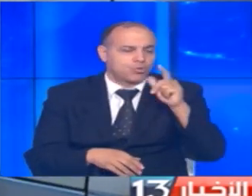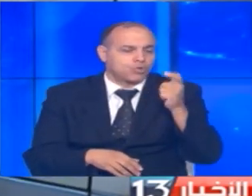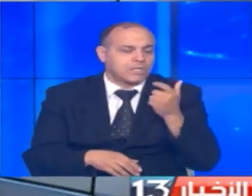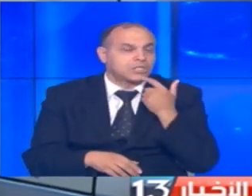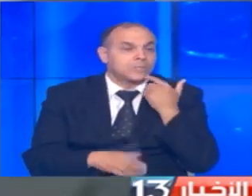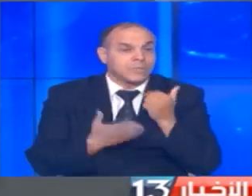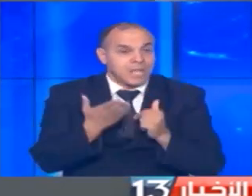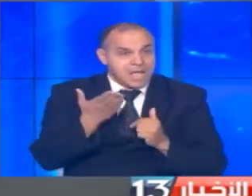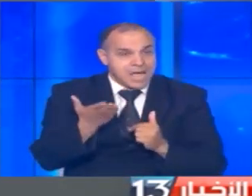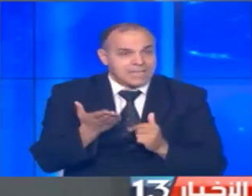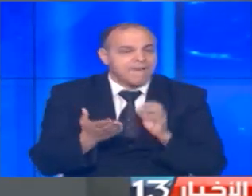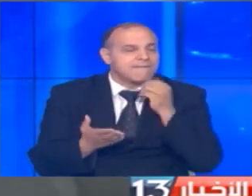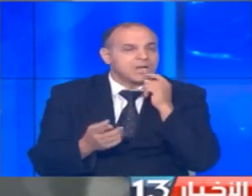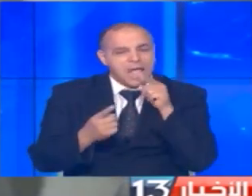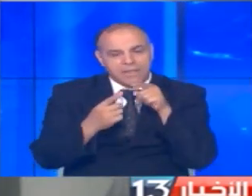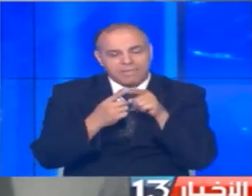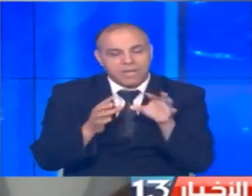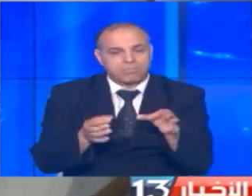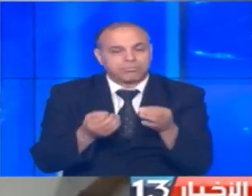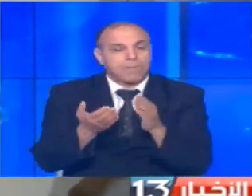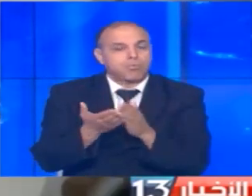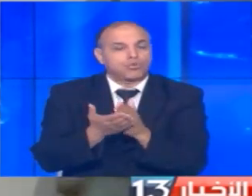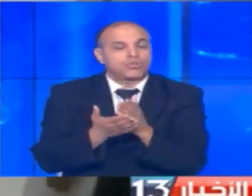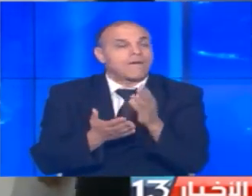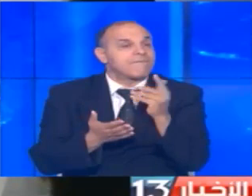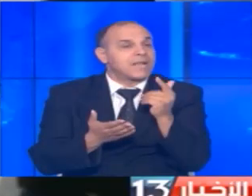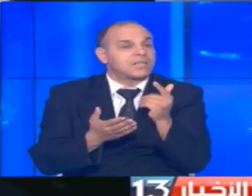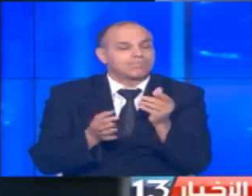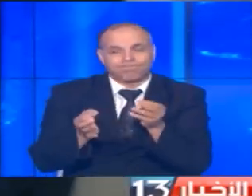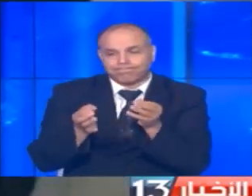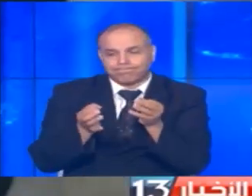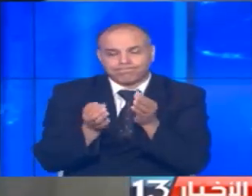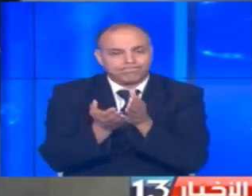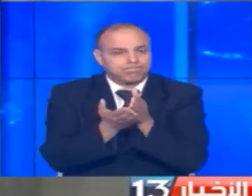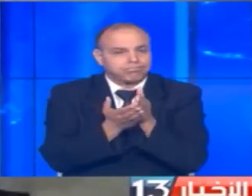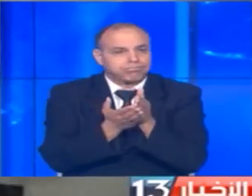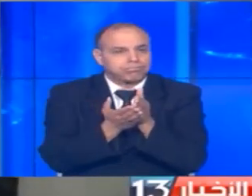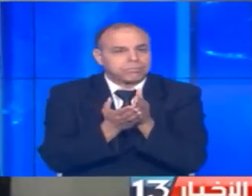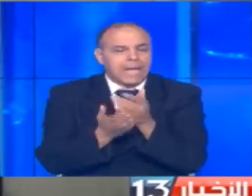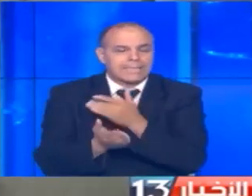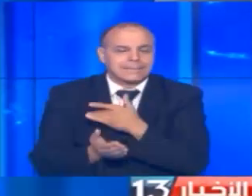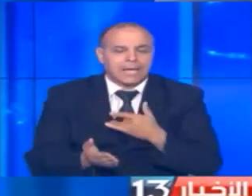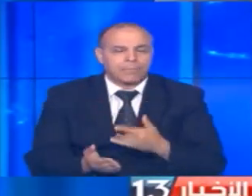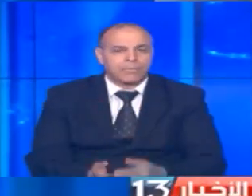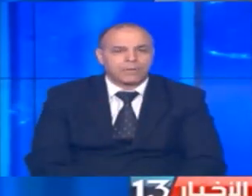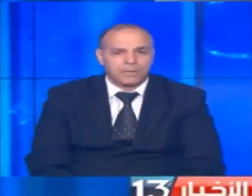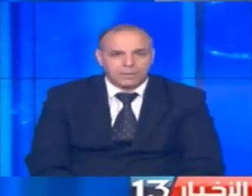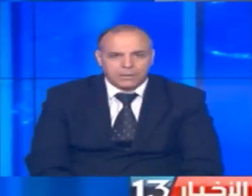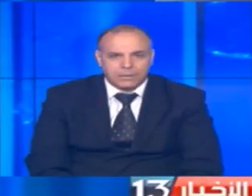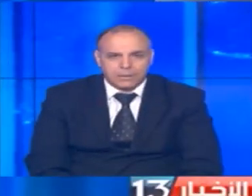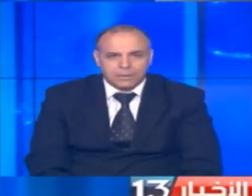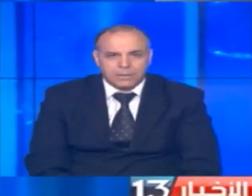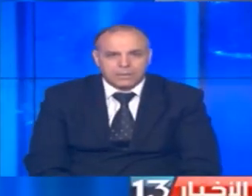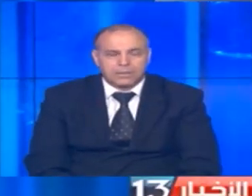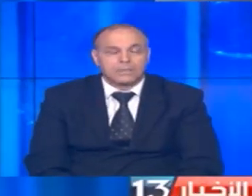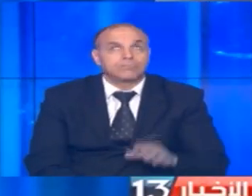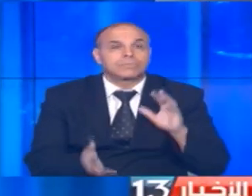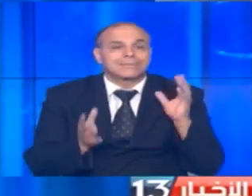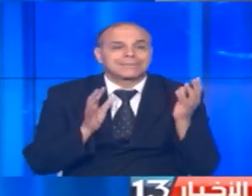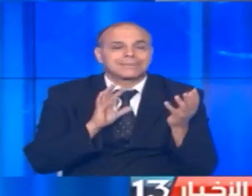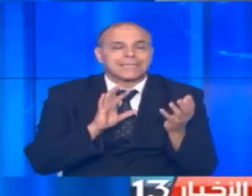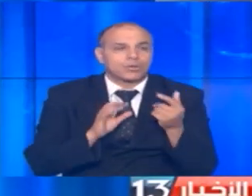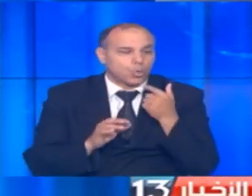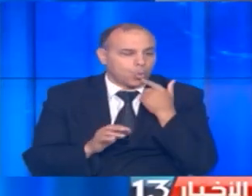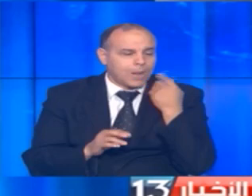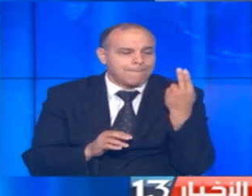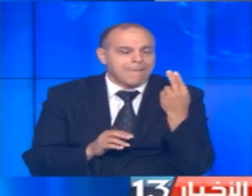2015 و2016 و2000، وذلك بهدف إيجاد مشروع للحوكمة الرشيدة في قطاع الصحة. في أحوال الطقس،